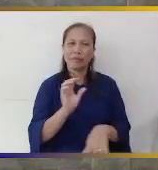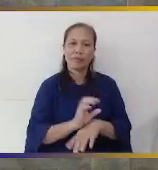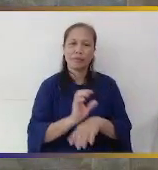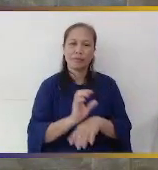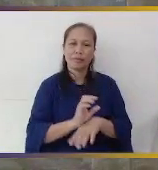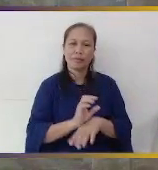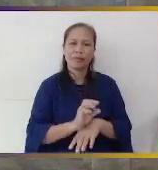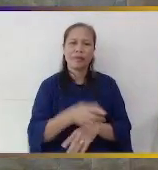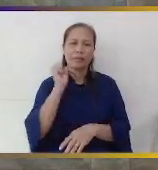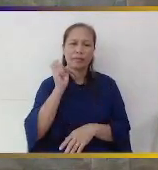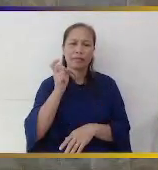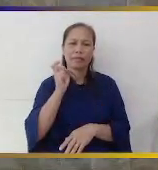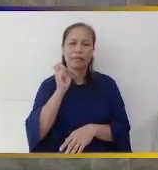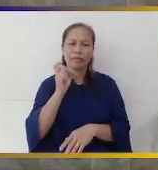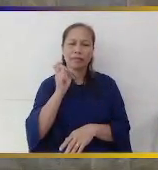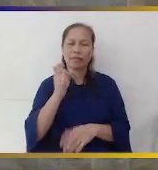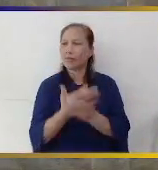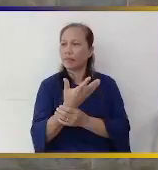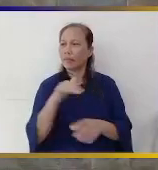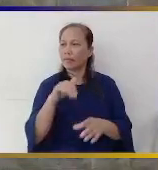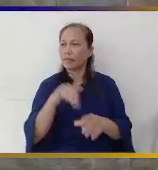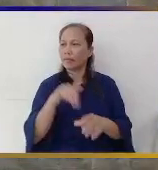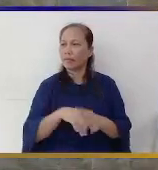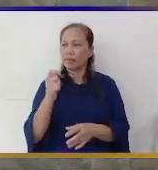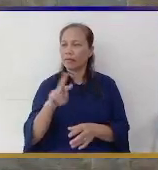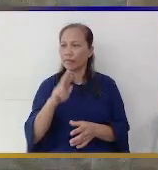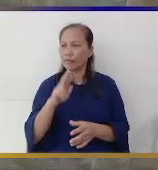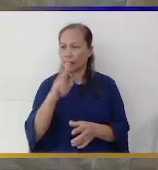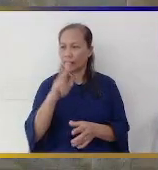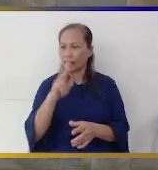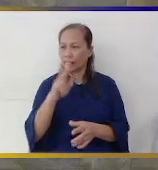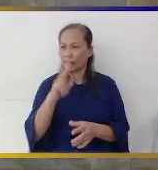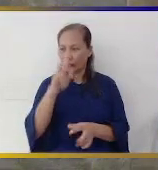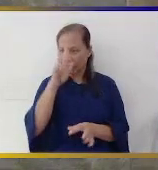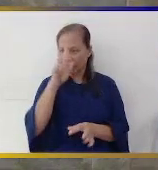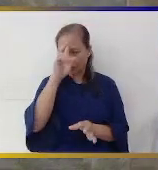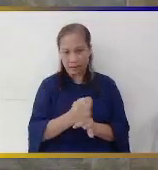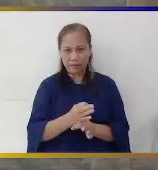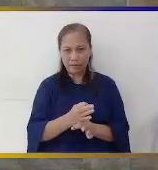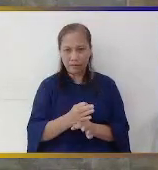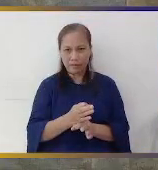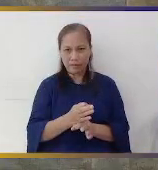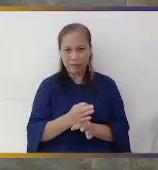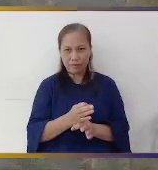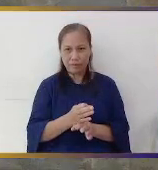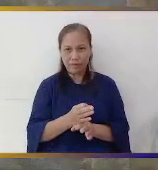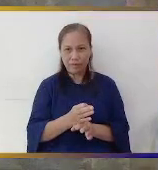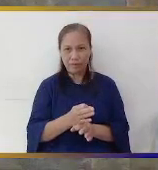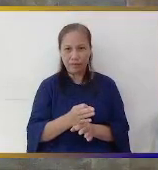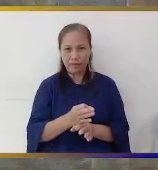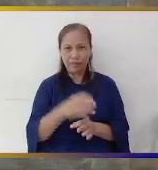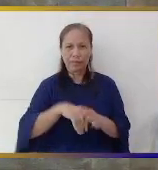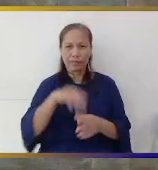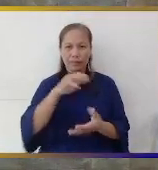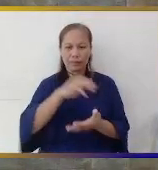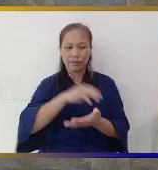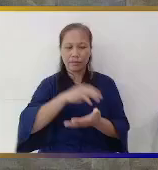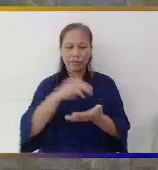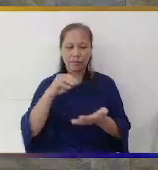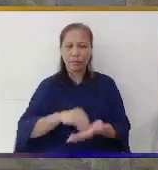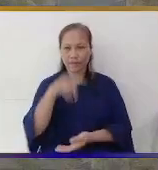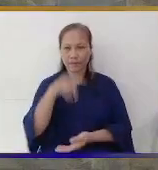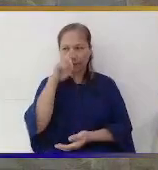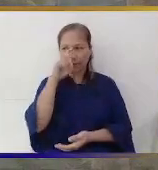steadfast sa kanila pong pananampalataya during the middle ages All right nasa middle